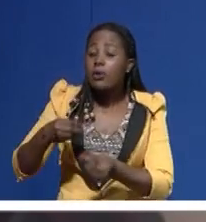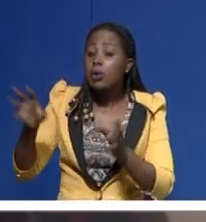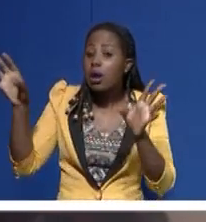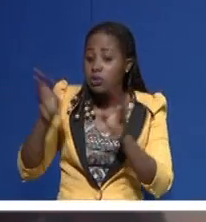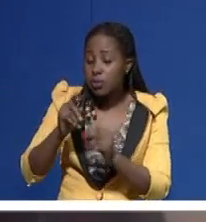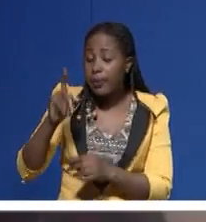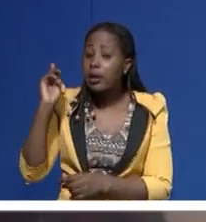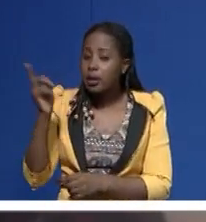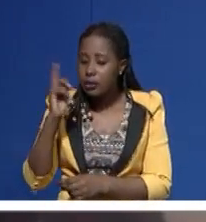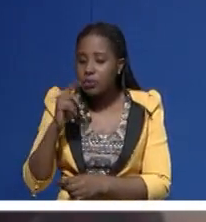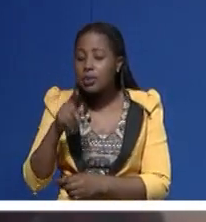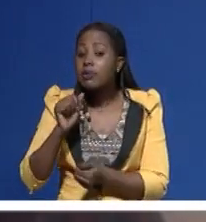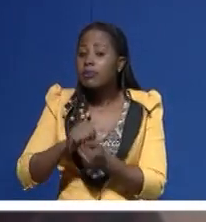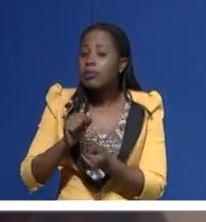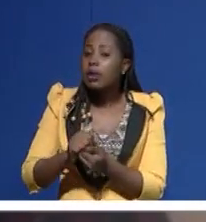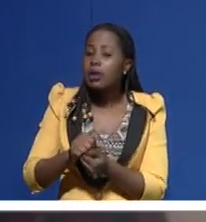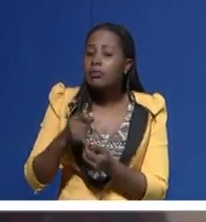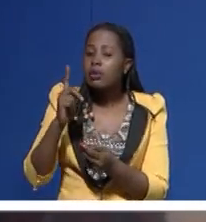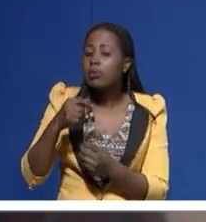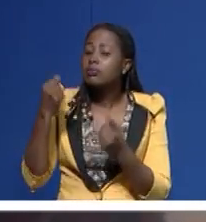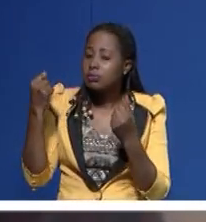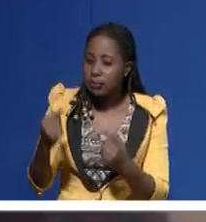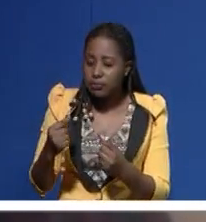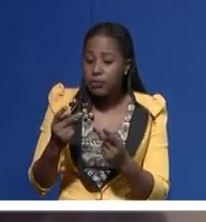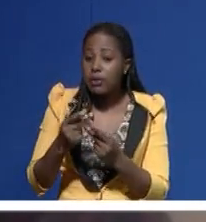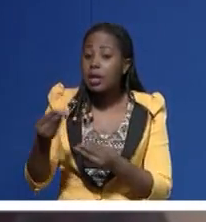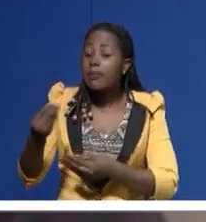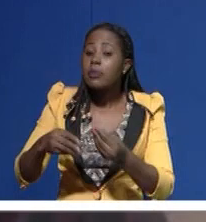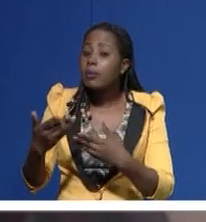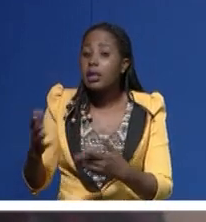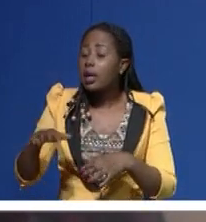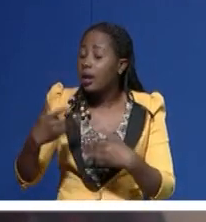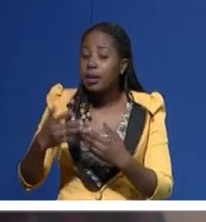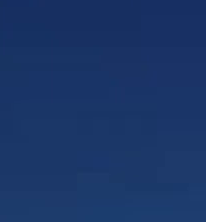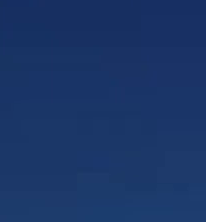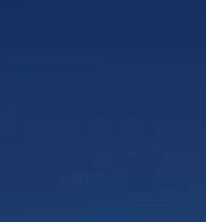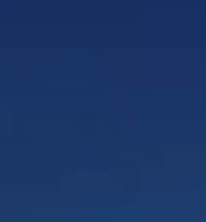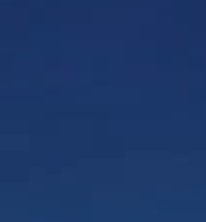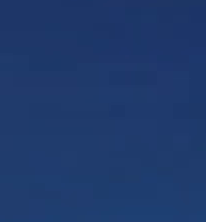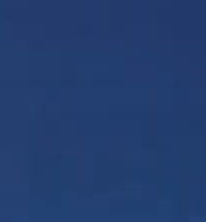hapa Nairobi, vifaa hivi vimekuwa ni adimu sana na maduka mengine hayana kabisa,